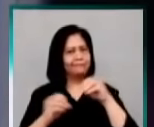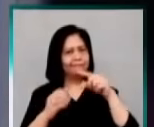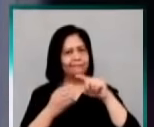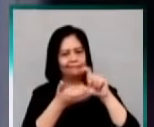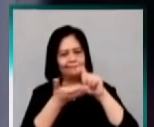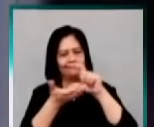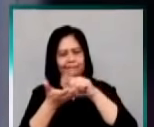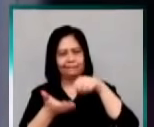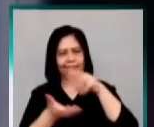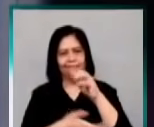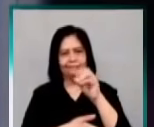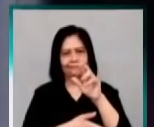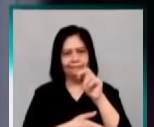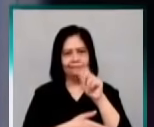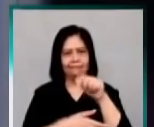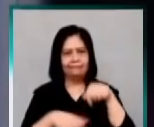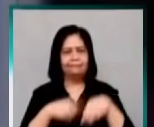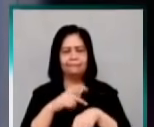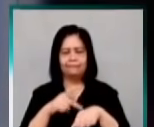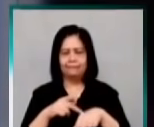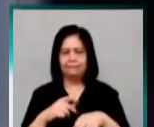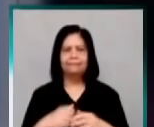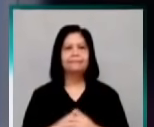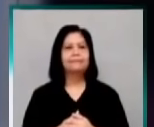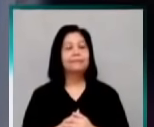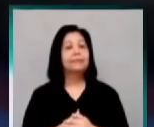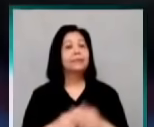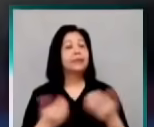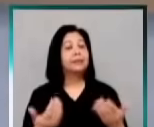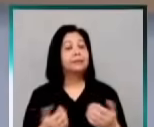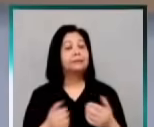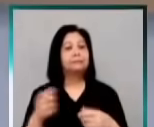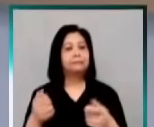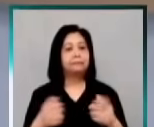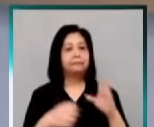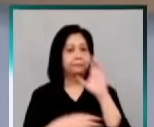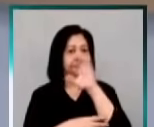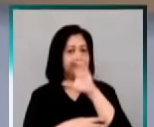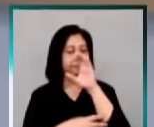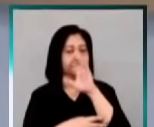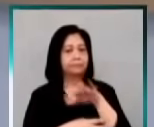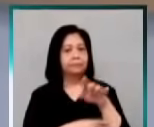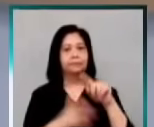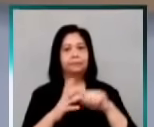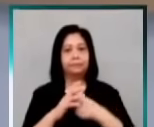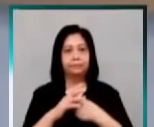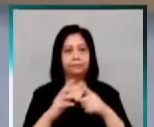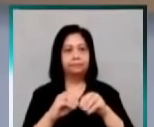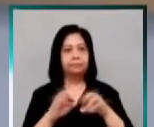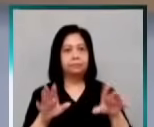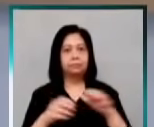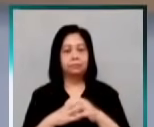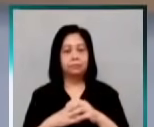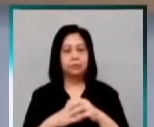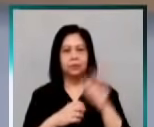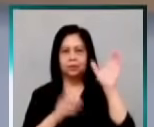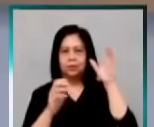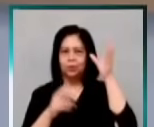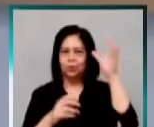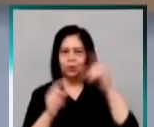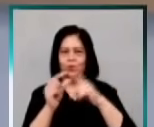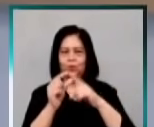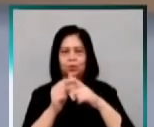na nandito sa bansa. Samantala, sa Cebu City, sinimulan ng ipatupad ang konsepto ng bakuna